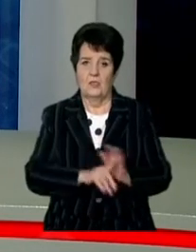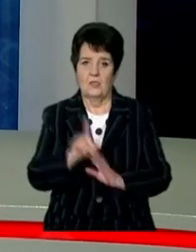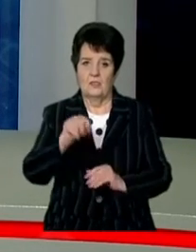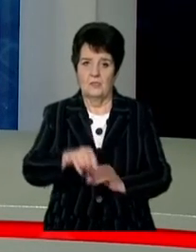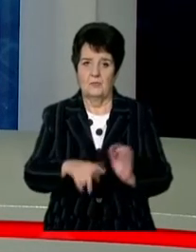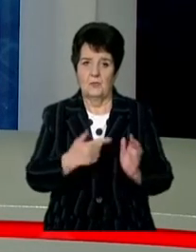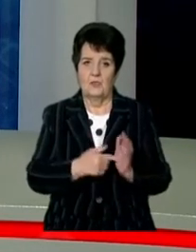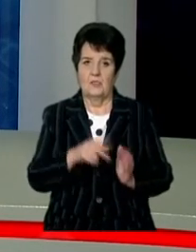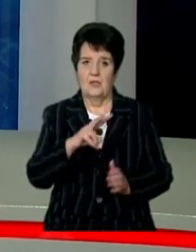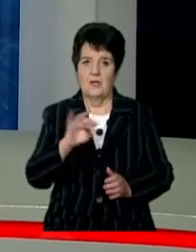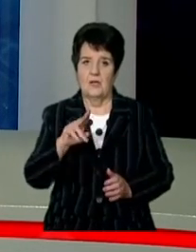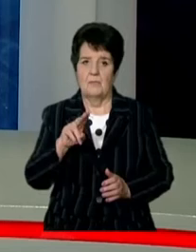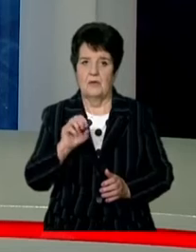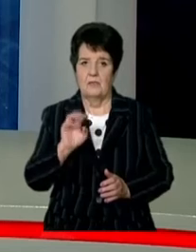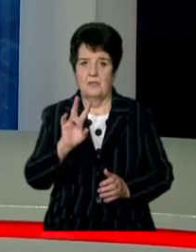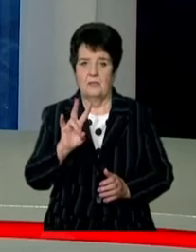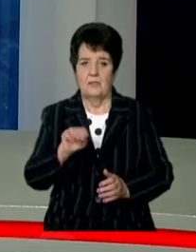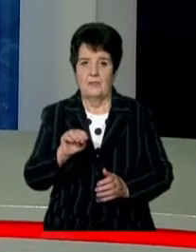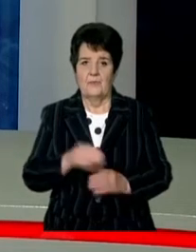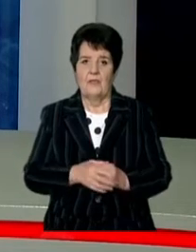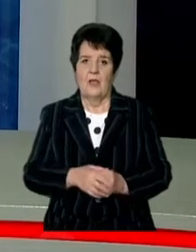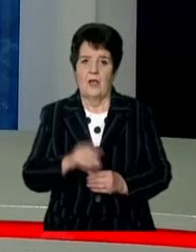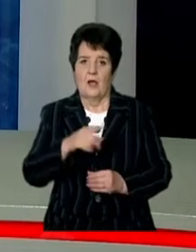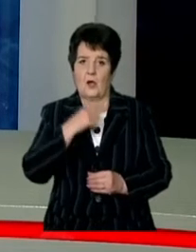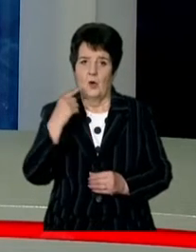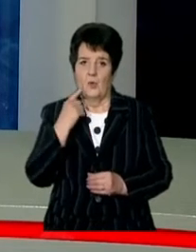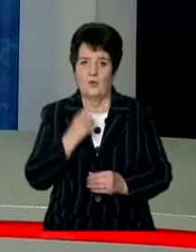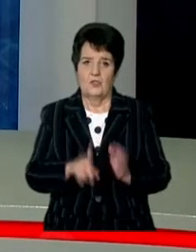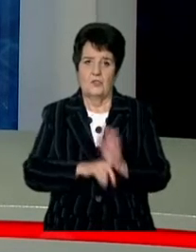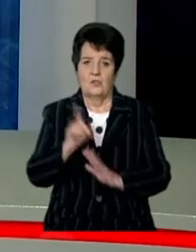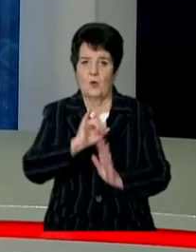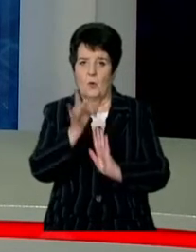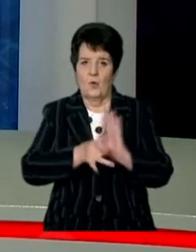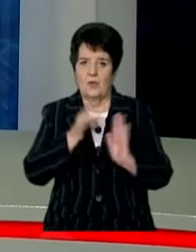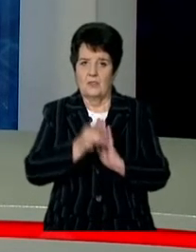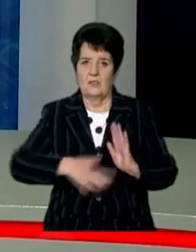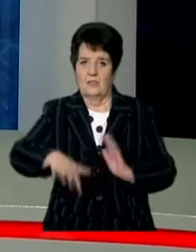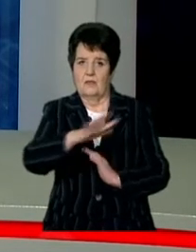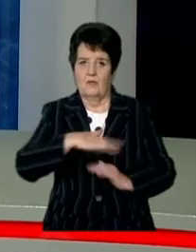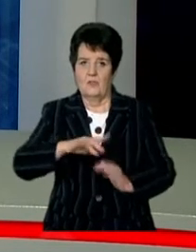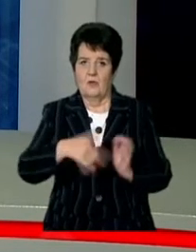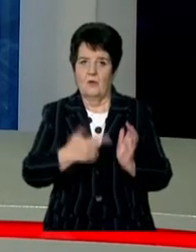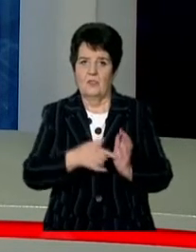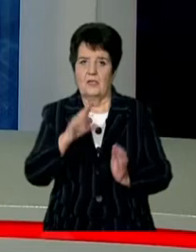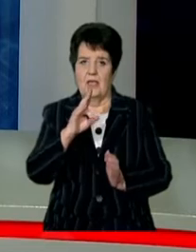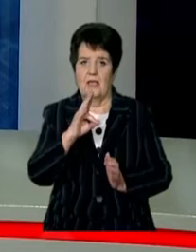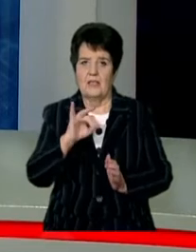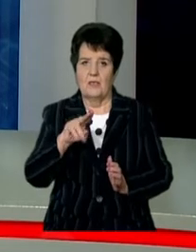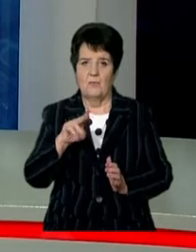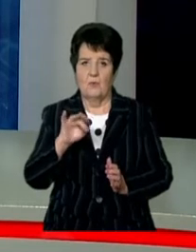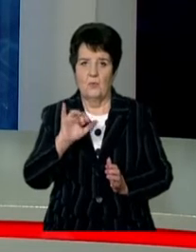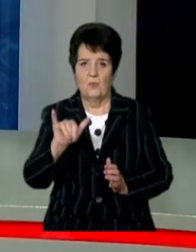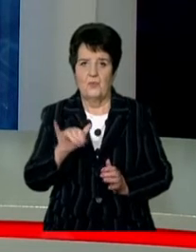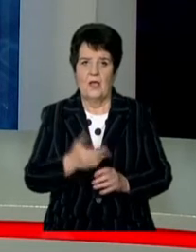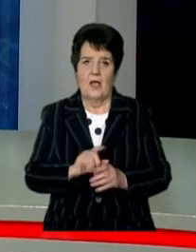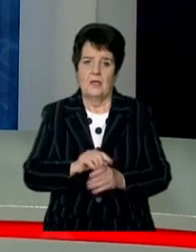perimetrul orașului Liman. Lupte active se duc în est. Rușii au tras din nou cu rachete în zonele rezidențiale ale orașului Dnipru. Sunt morți și